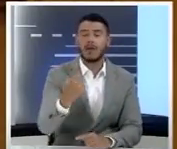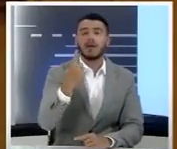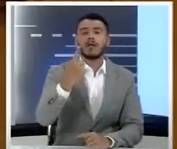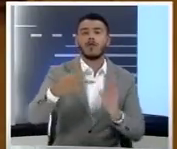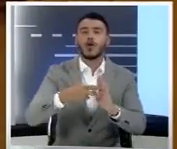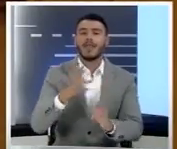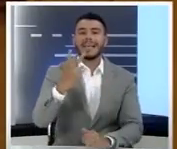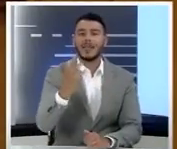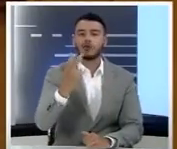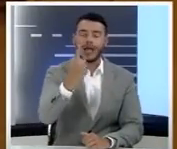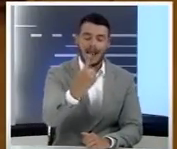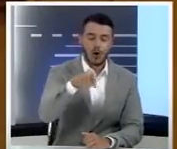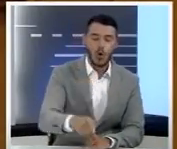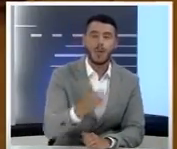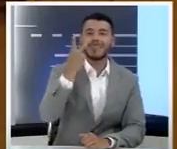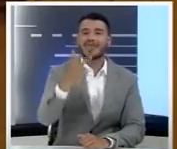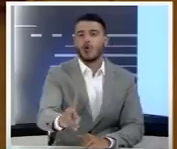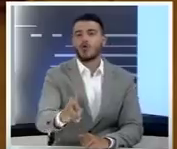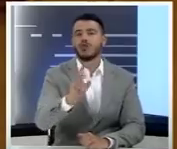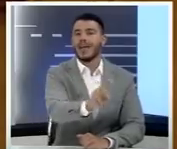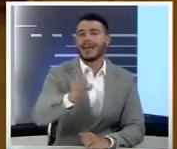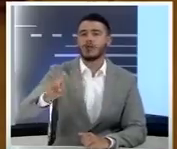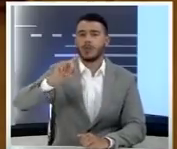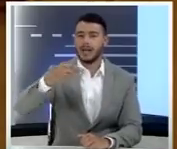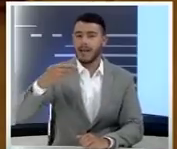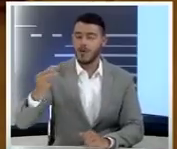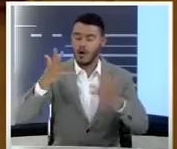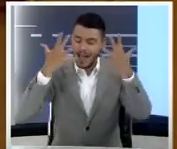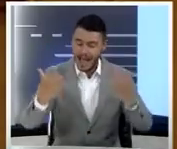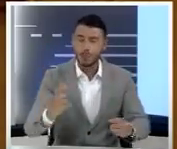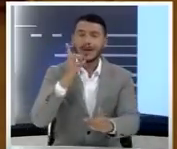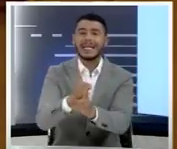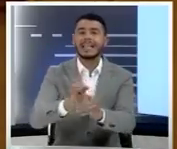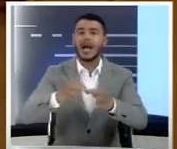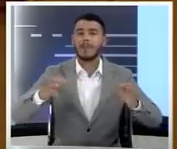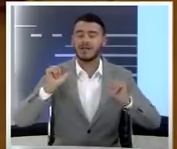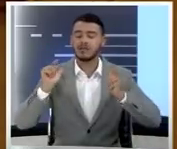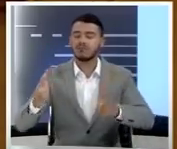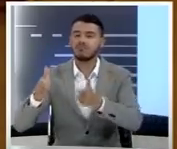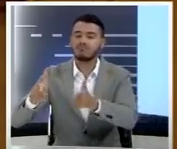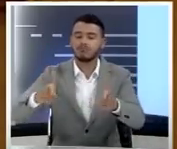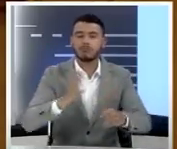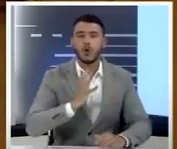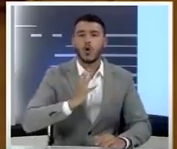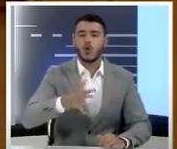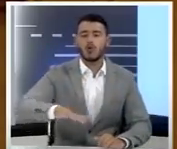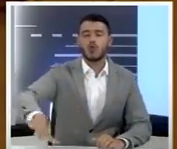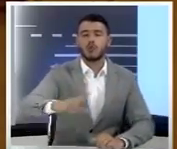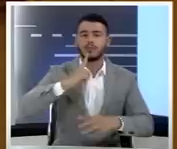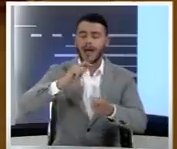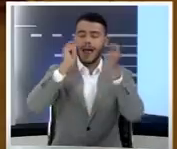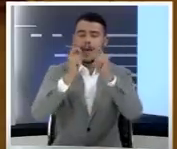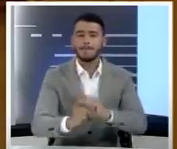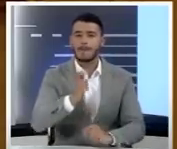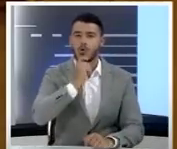Μπορεί να είναι λίγο πάνω, λίγο κάτω ή πολύ πάνω, θα το δούμε. Πάντως, έχουμε τη δυνατότητα για μόνιμες αλλαγές πολιτικής και